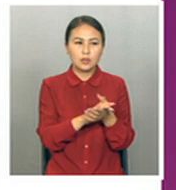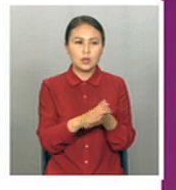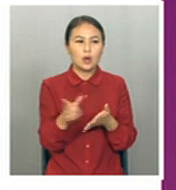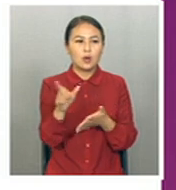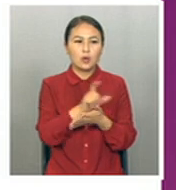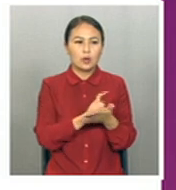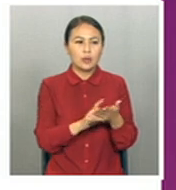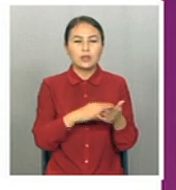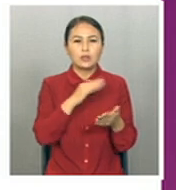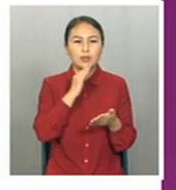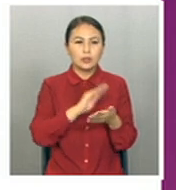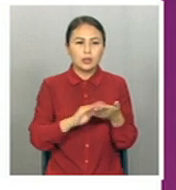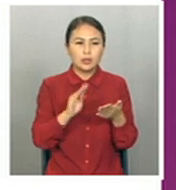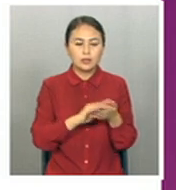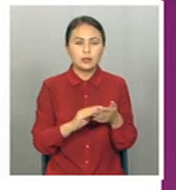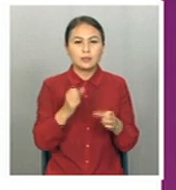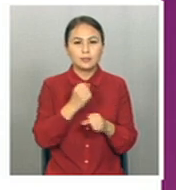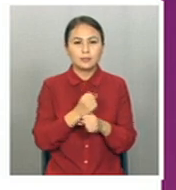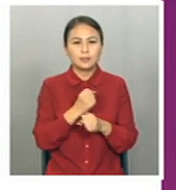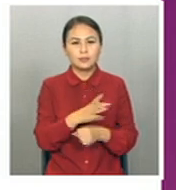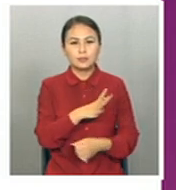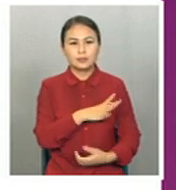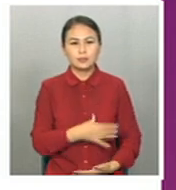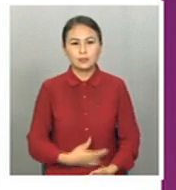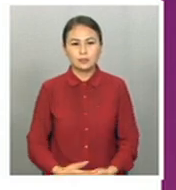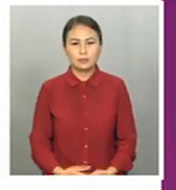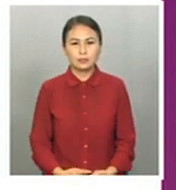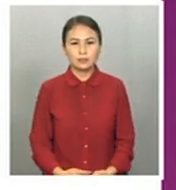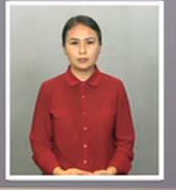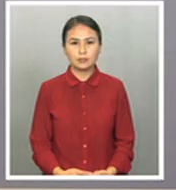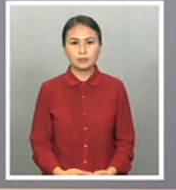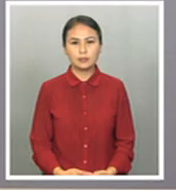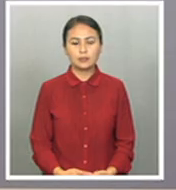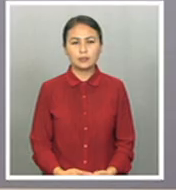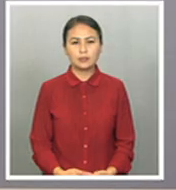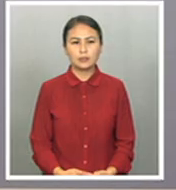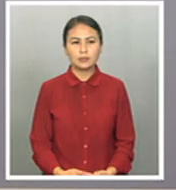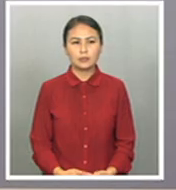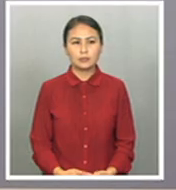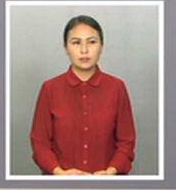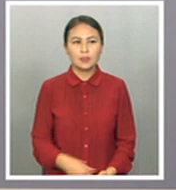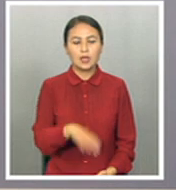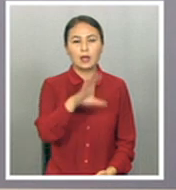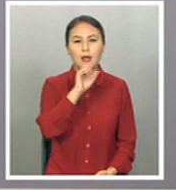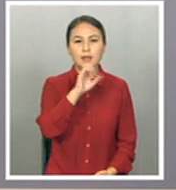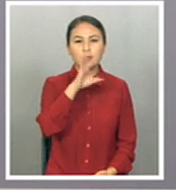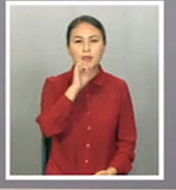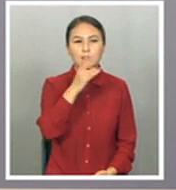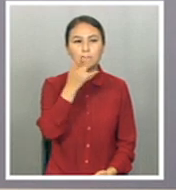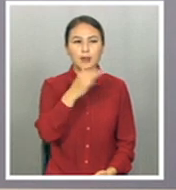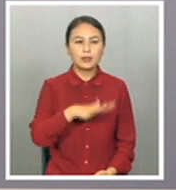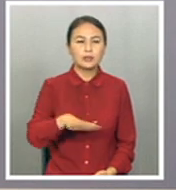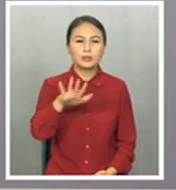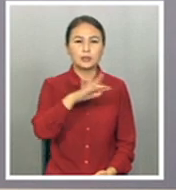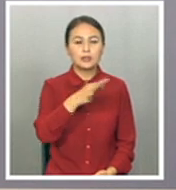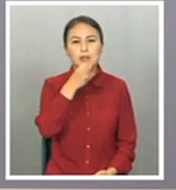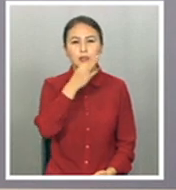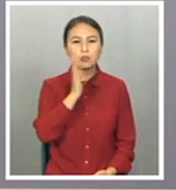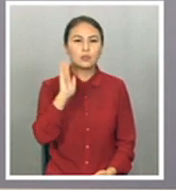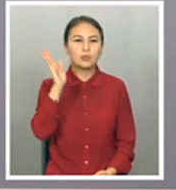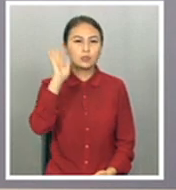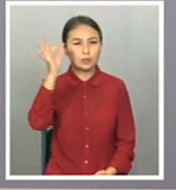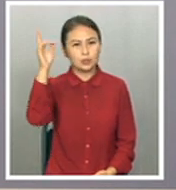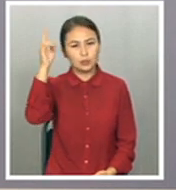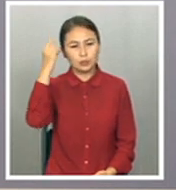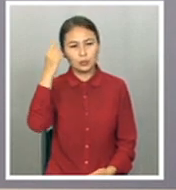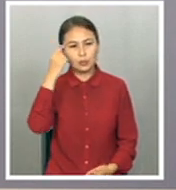таныстыңыз. Өлең құрылысына талдау жасадыңыз. Асан қайғы елдің ертеңін ойлап,